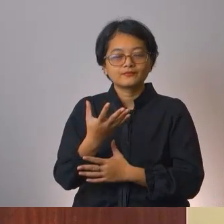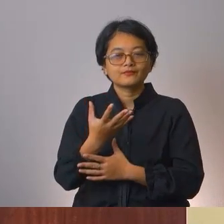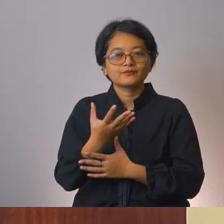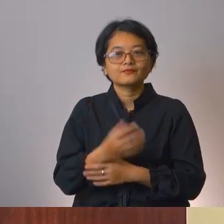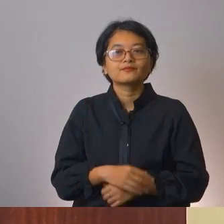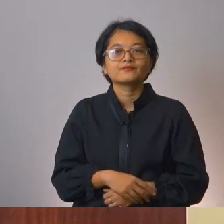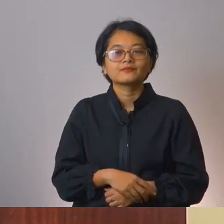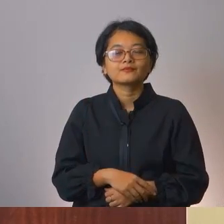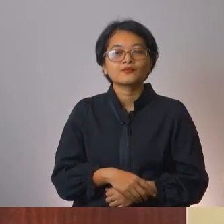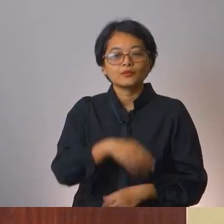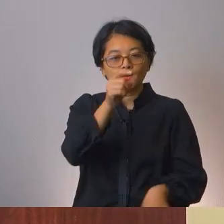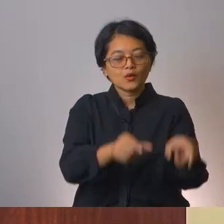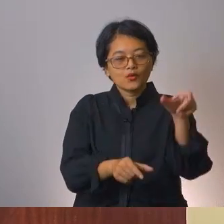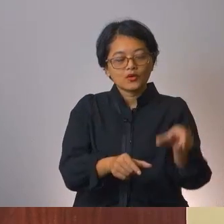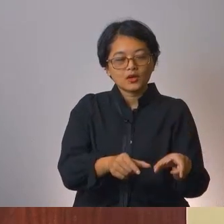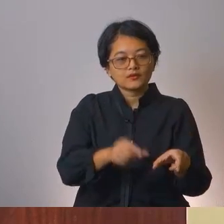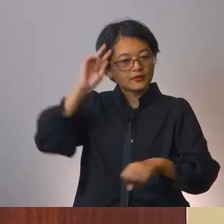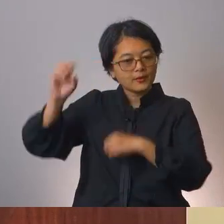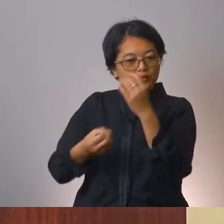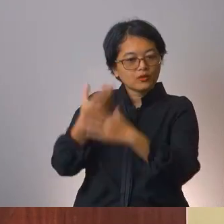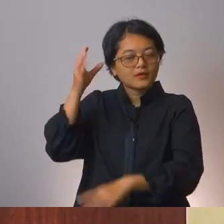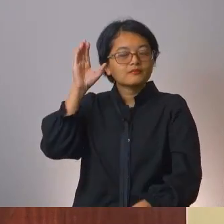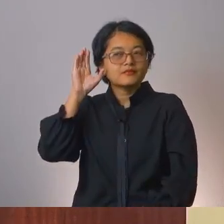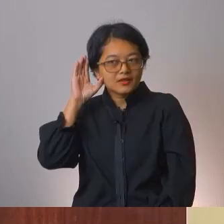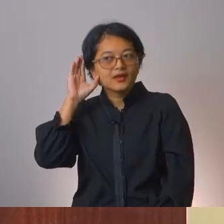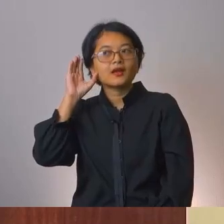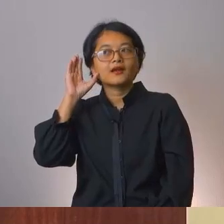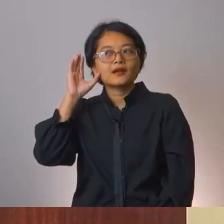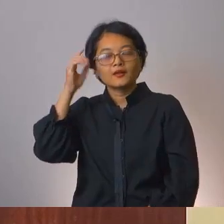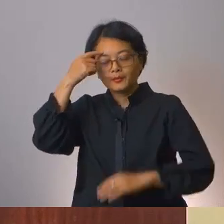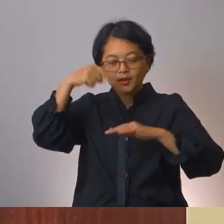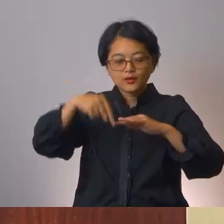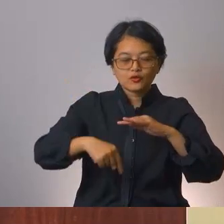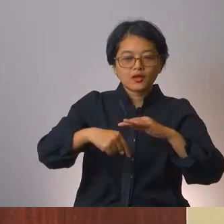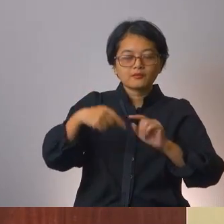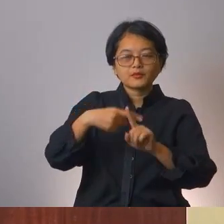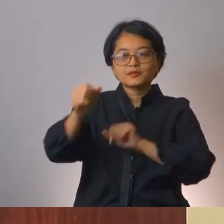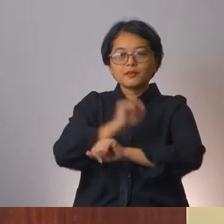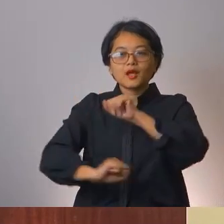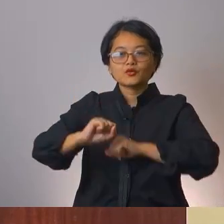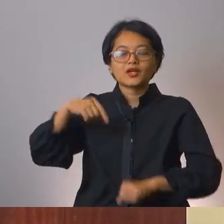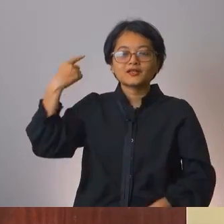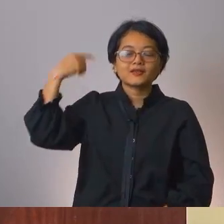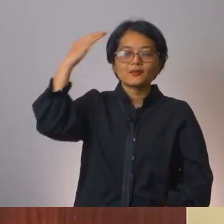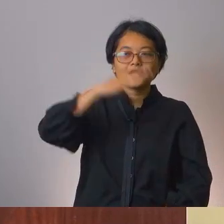Berbahagialah orang yang mendengarkan, merenungkan, dan melakukan dalam keseharian hidupnya. Hosiana.